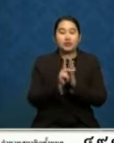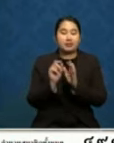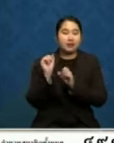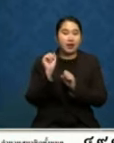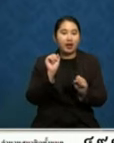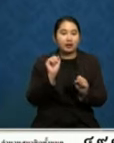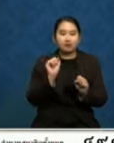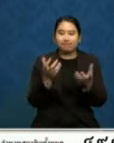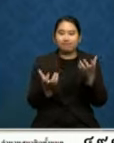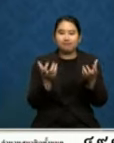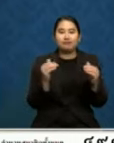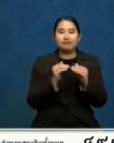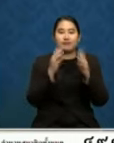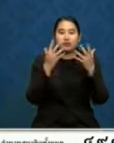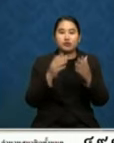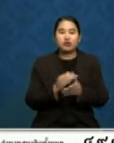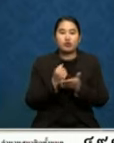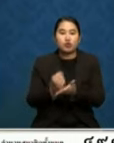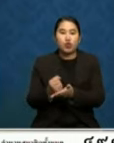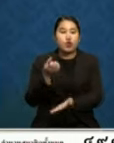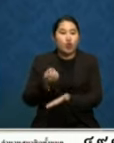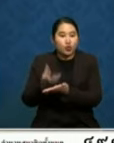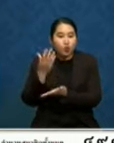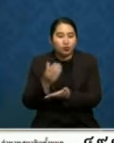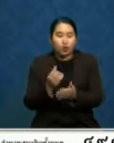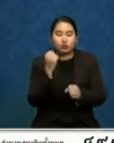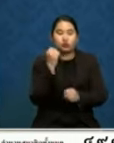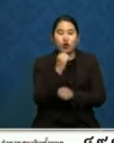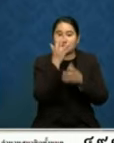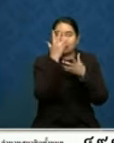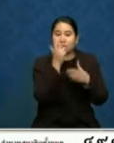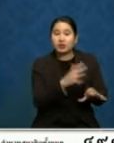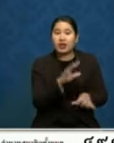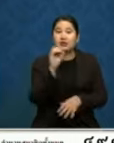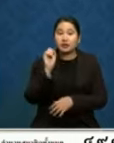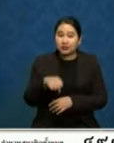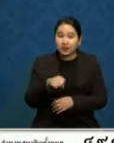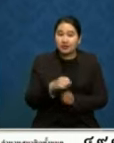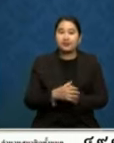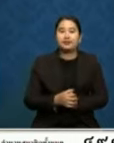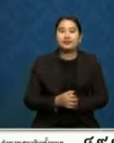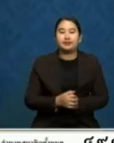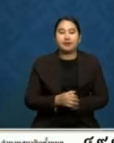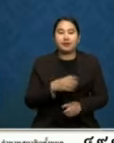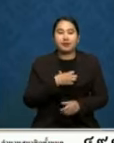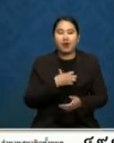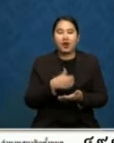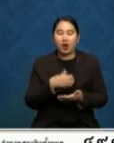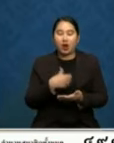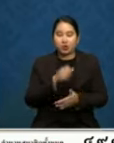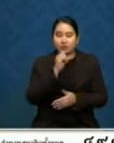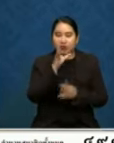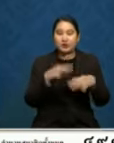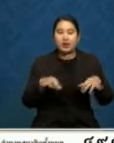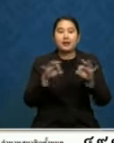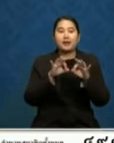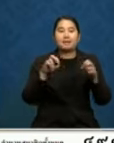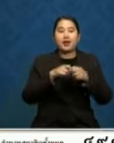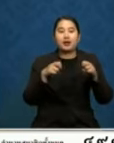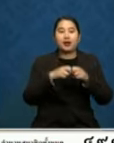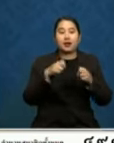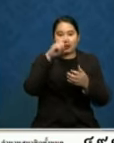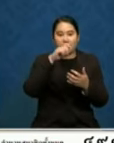รมนั้นอุ้มคนรวยแต่ไม่ช่วยคนจนจริงหรือไม่ผมอยากจะให้ความเป็นธรรมแต่ว่าเป็นปัญหาของประเทศนะครับท่านประธ